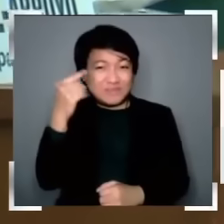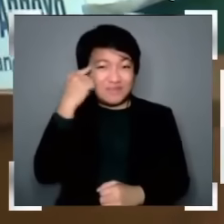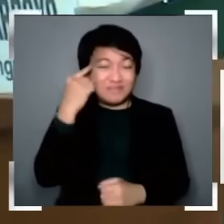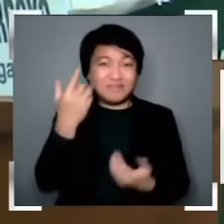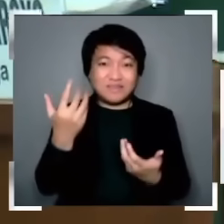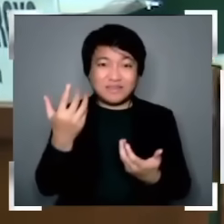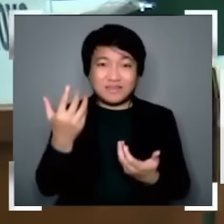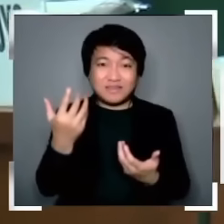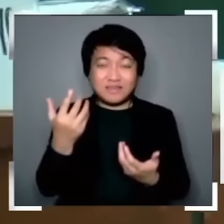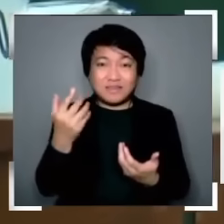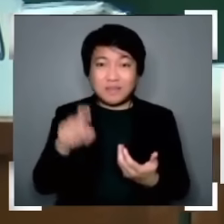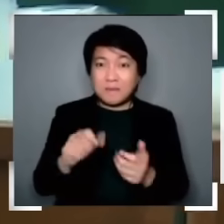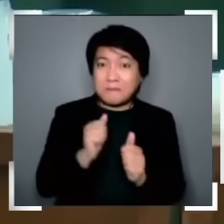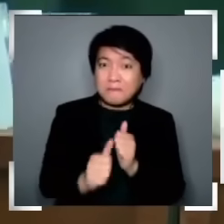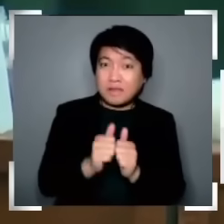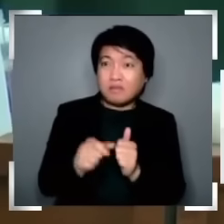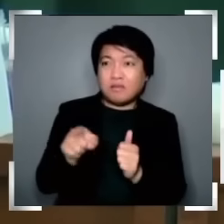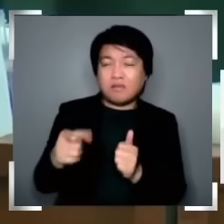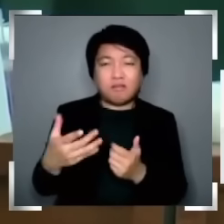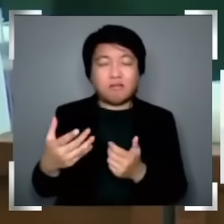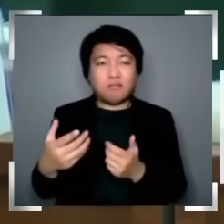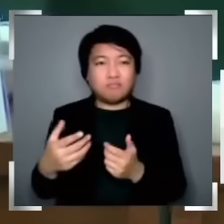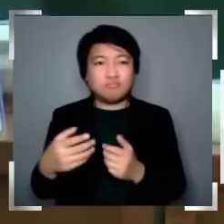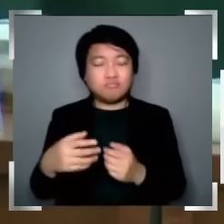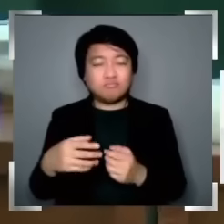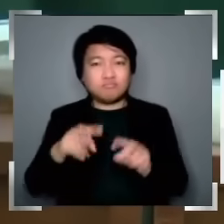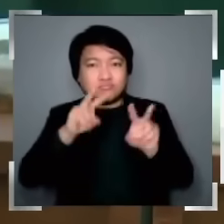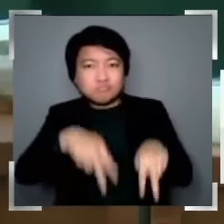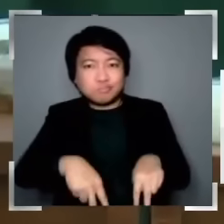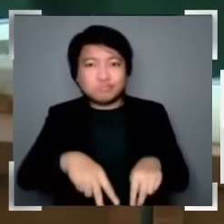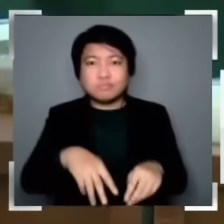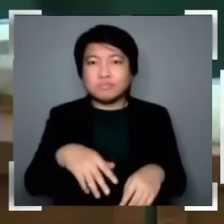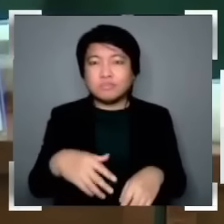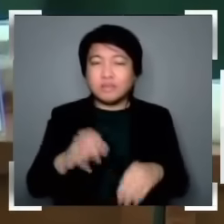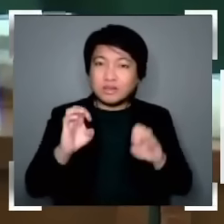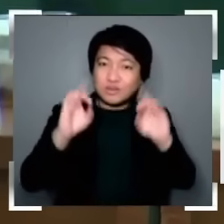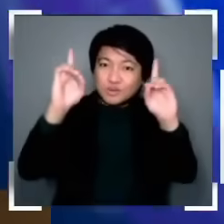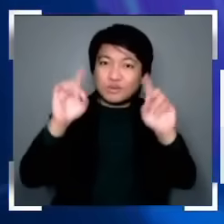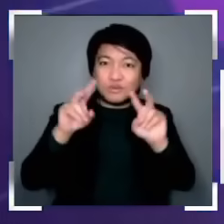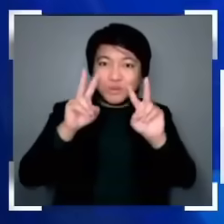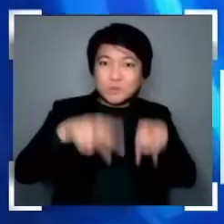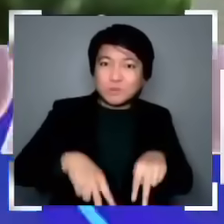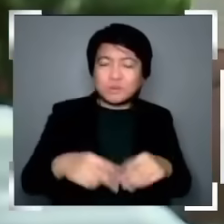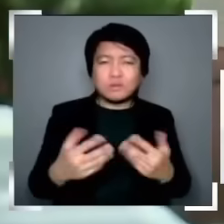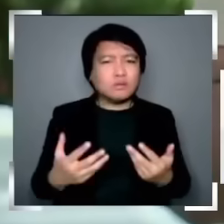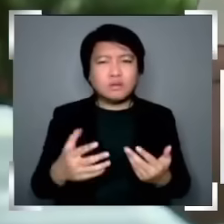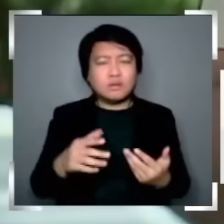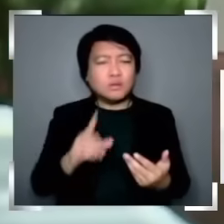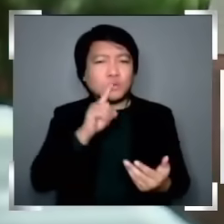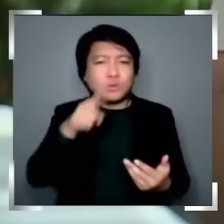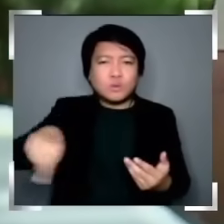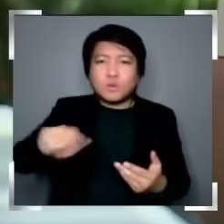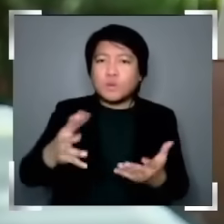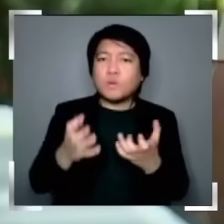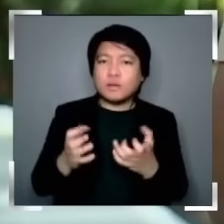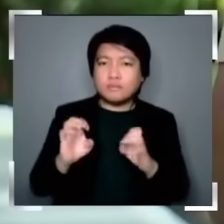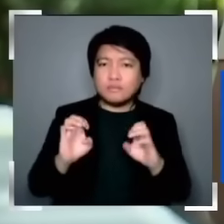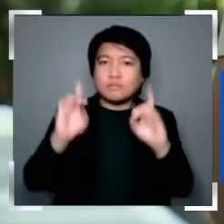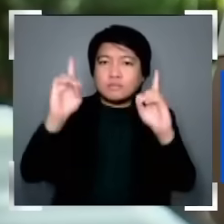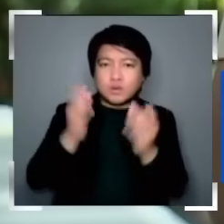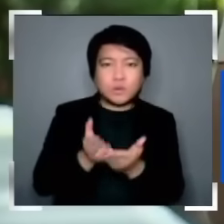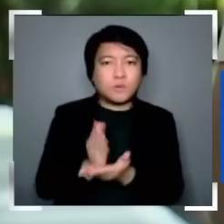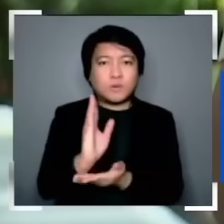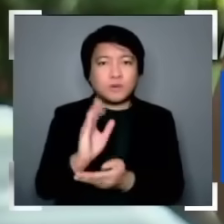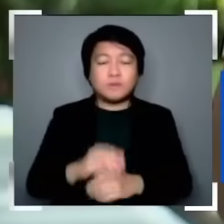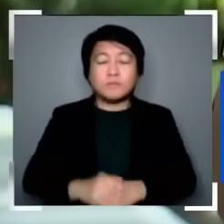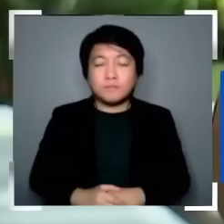elitista. Ang kahit yung marami dyan, talagang gusto nila right education. Ang mga estudyanteng makapagtatapos